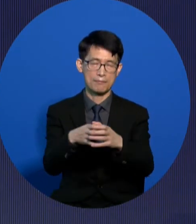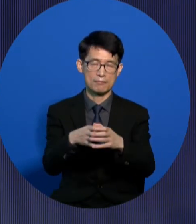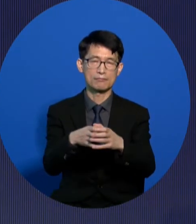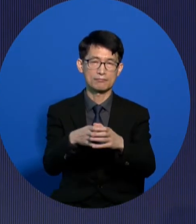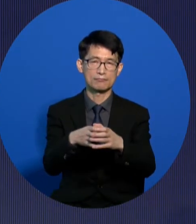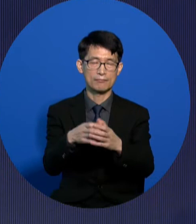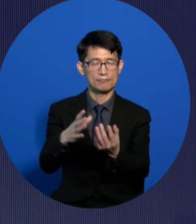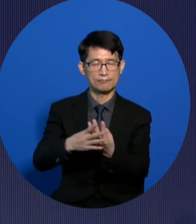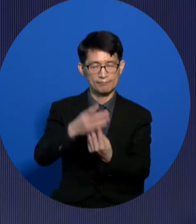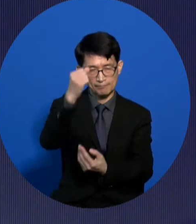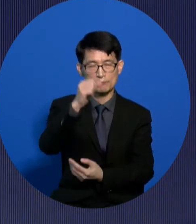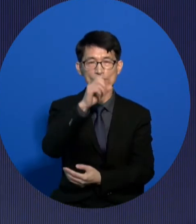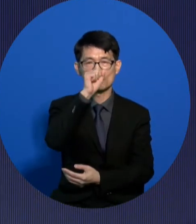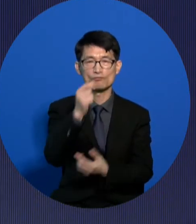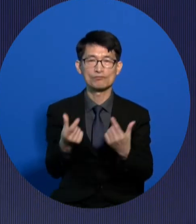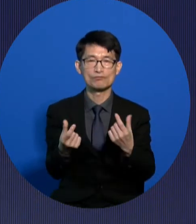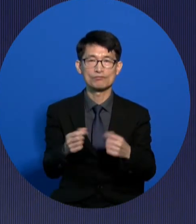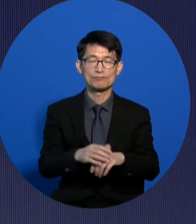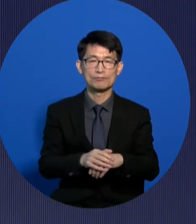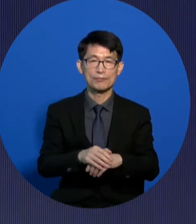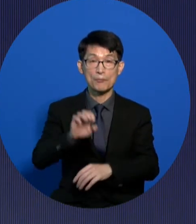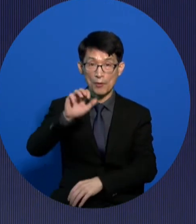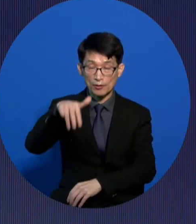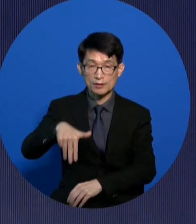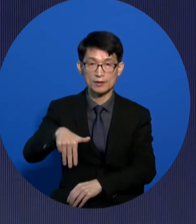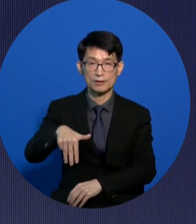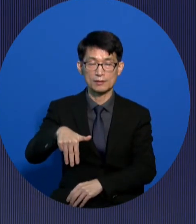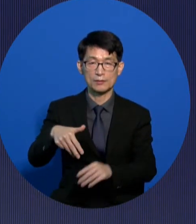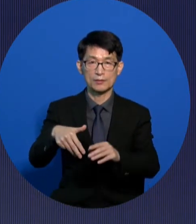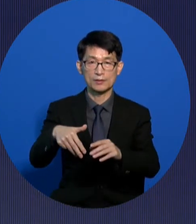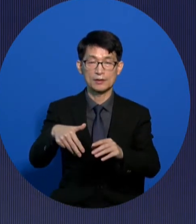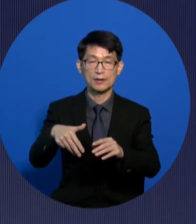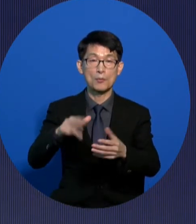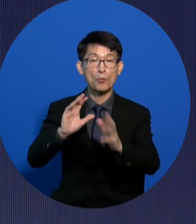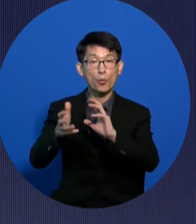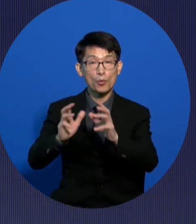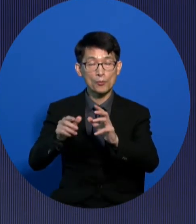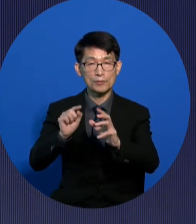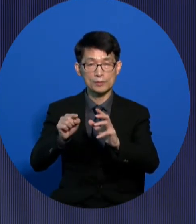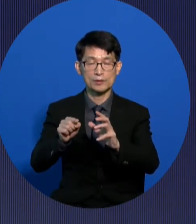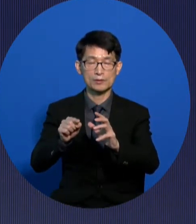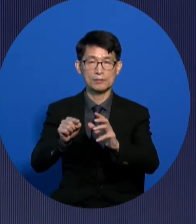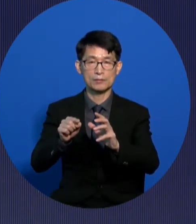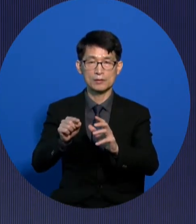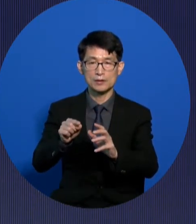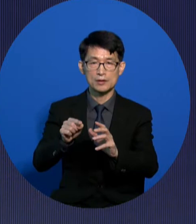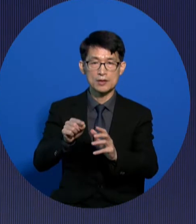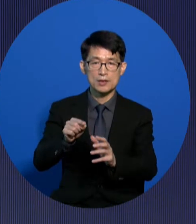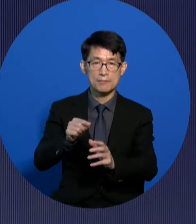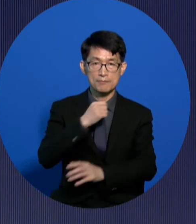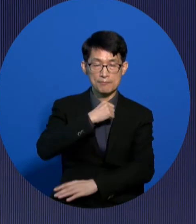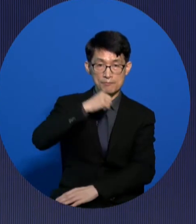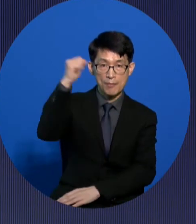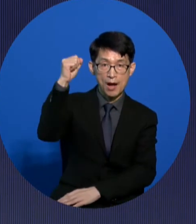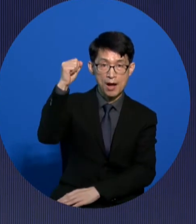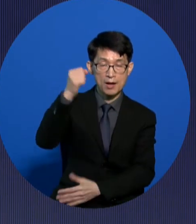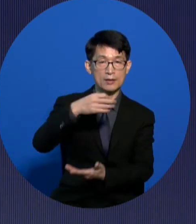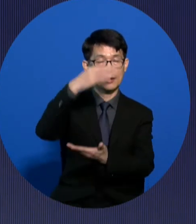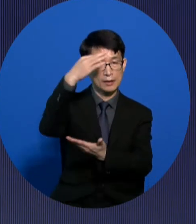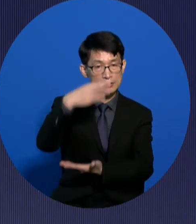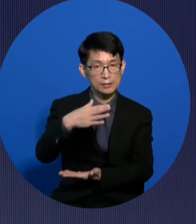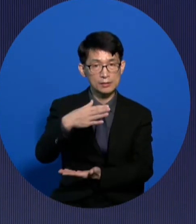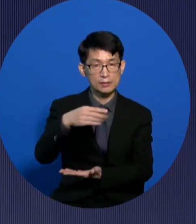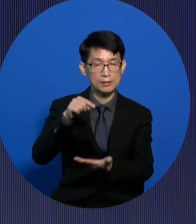기본적인 평창 장애 포럼이 가지고 있는 게 틀림없이 패럴림픽 성공과 문화적 가치와 레거시를 만드는 거라면